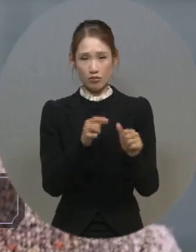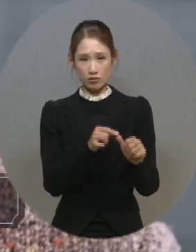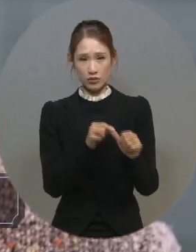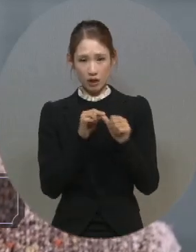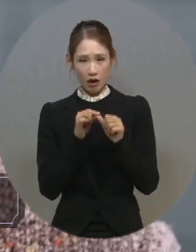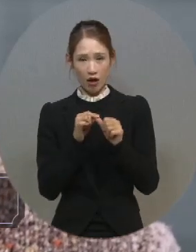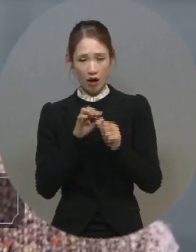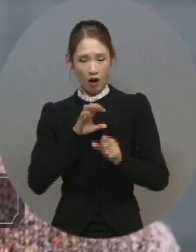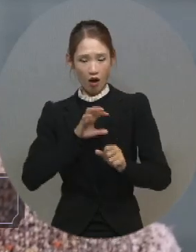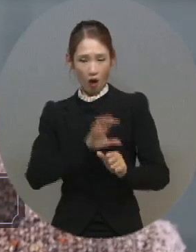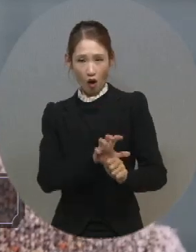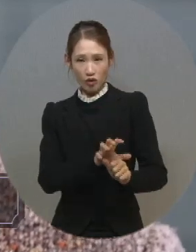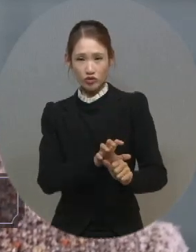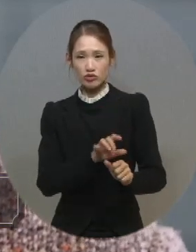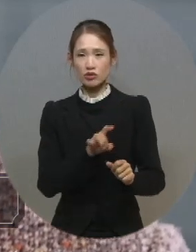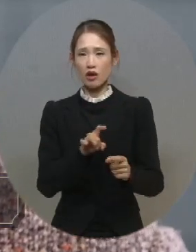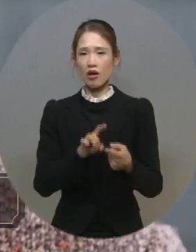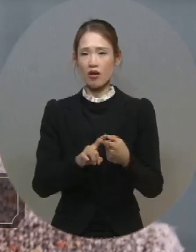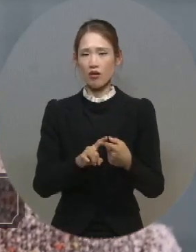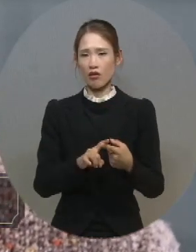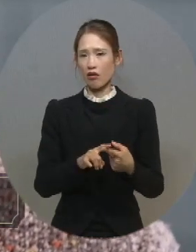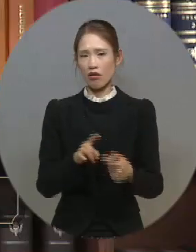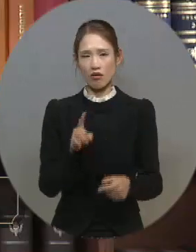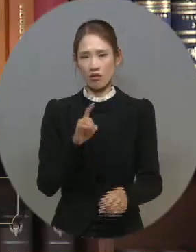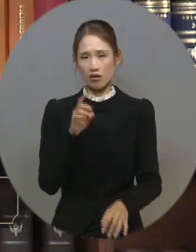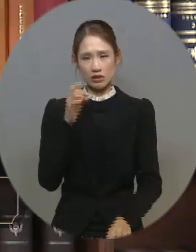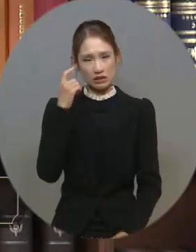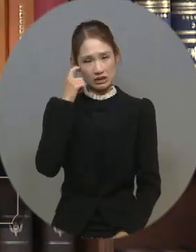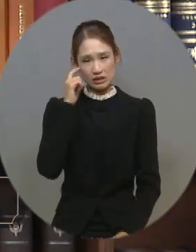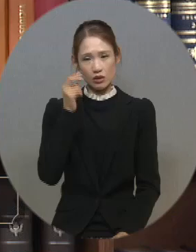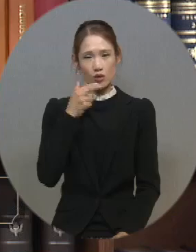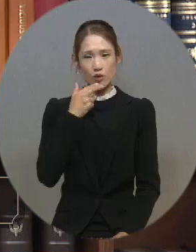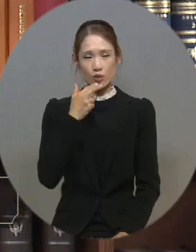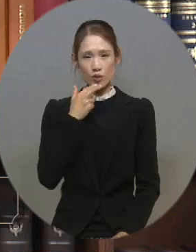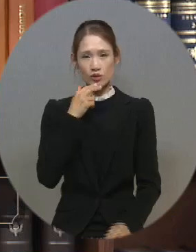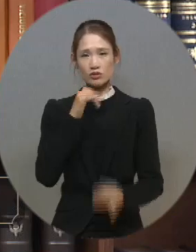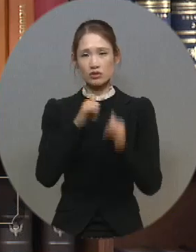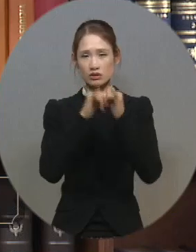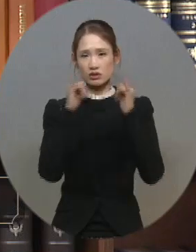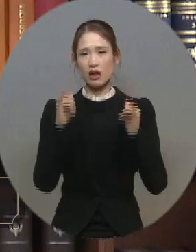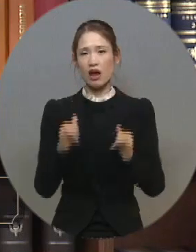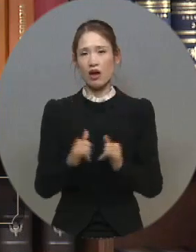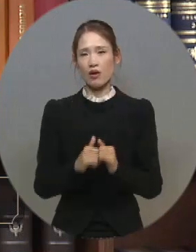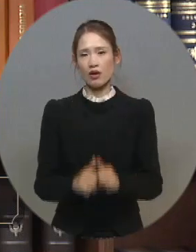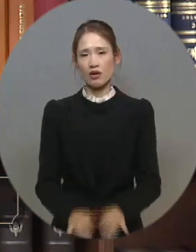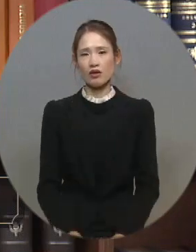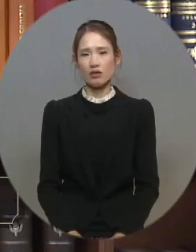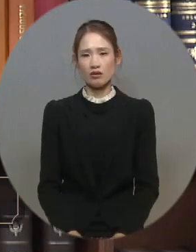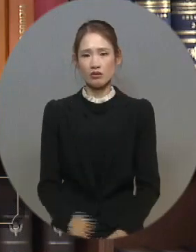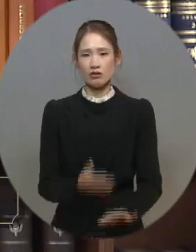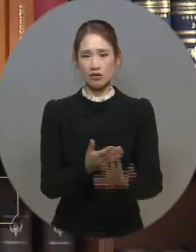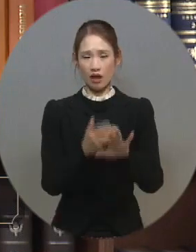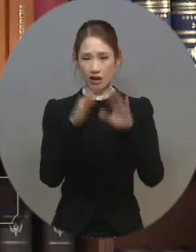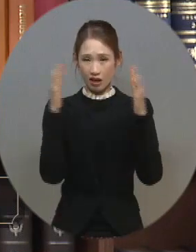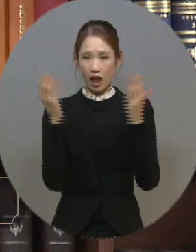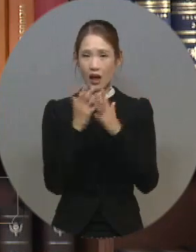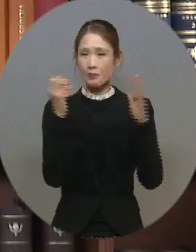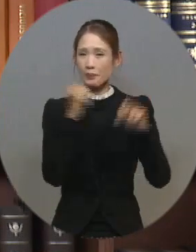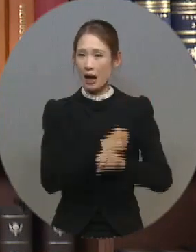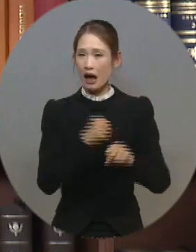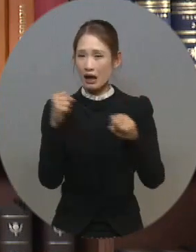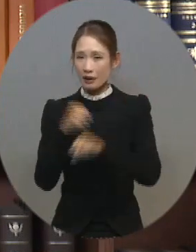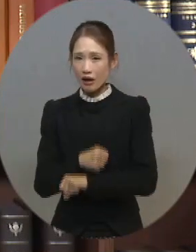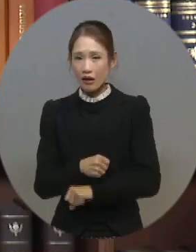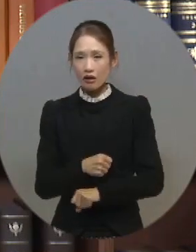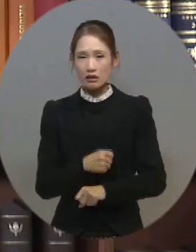것 자체가 정말 어이가 없는 것 그만큼 이제 비이성적으로 돌아가는 사회인 거고 다른 게 다 망가져도